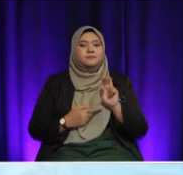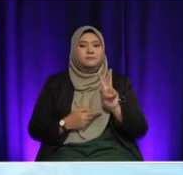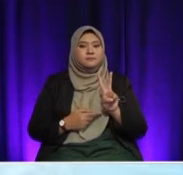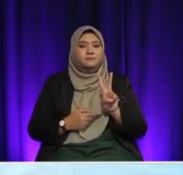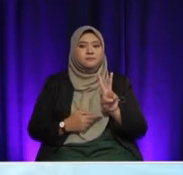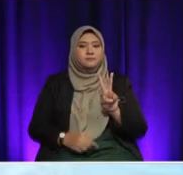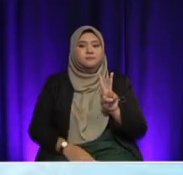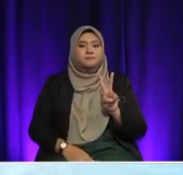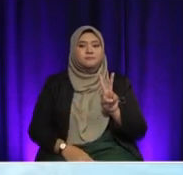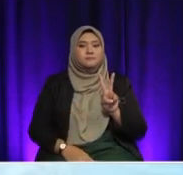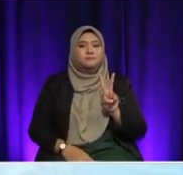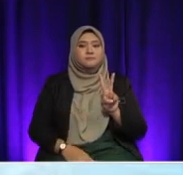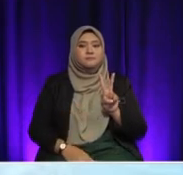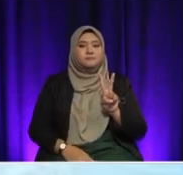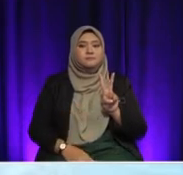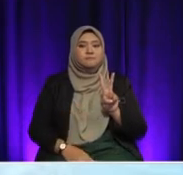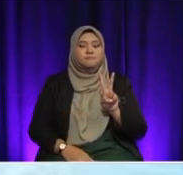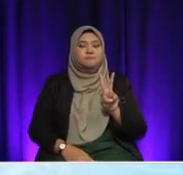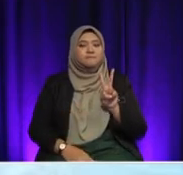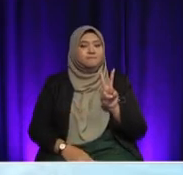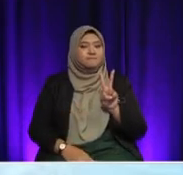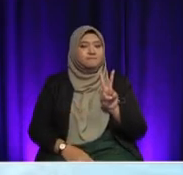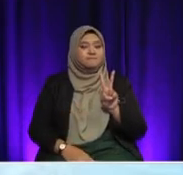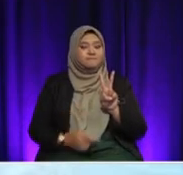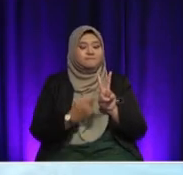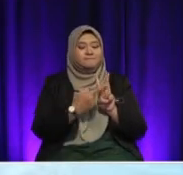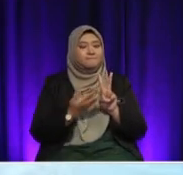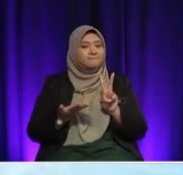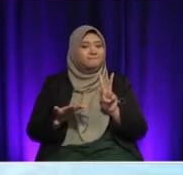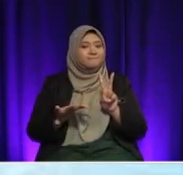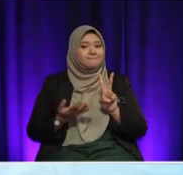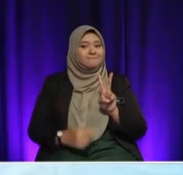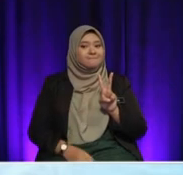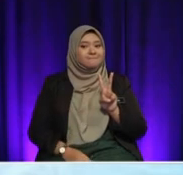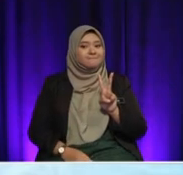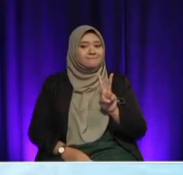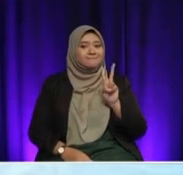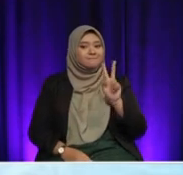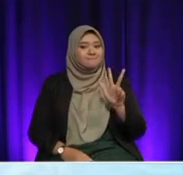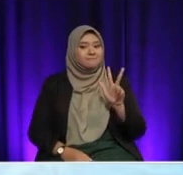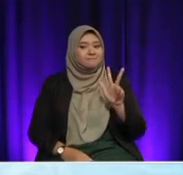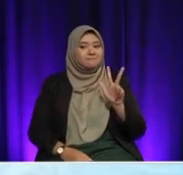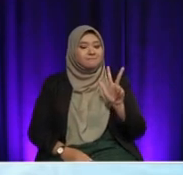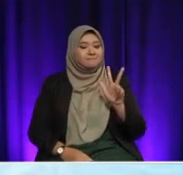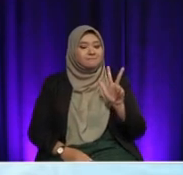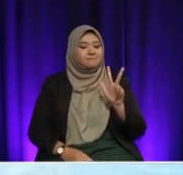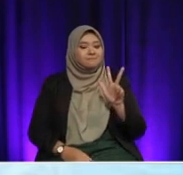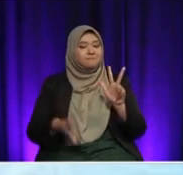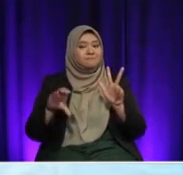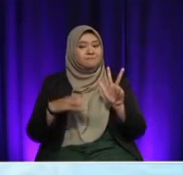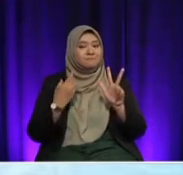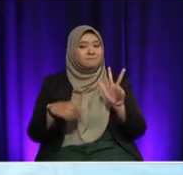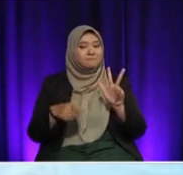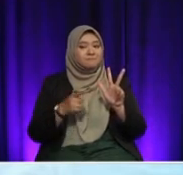Mengisar beras yang telah disangai. Okey, langkah tiga. Lepas tu, last, menyalur